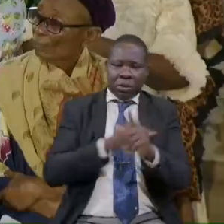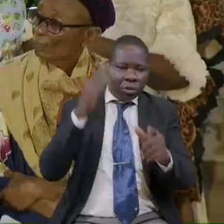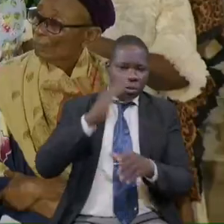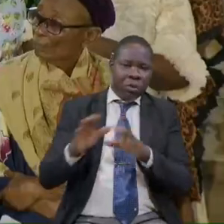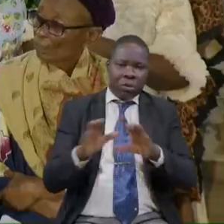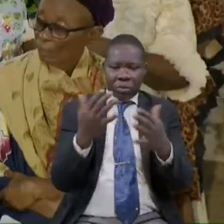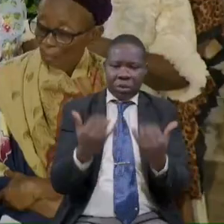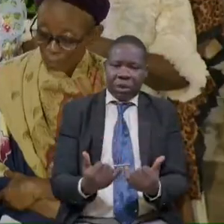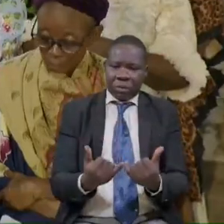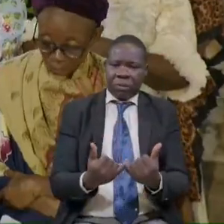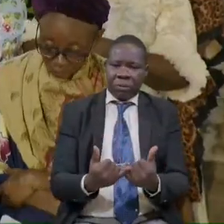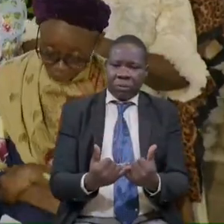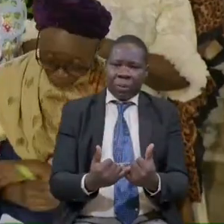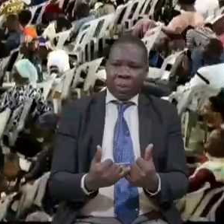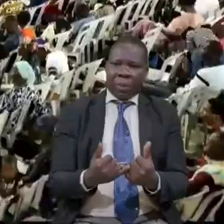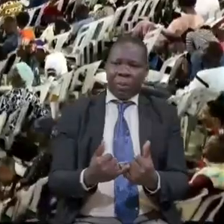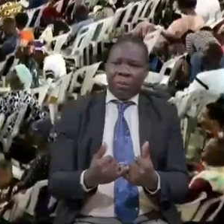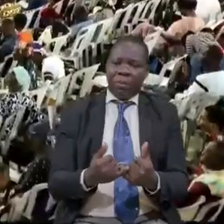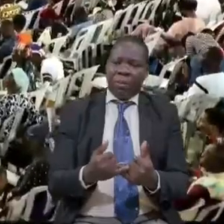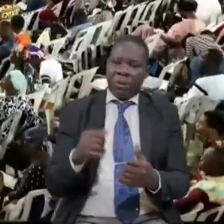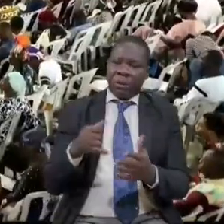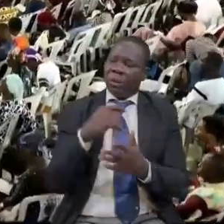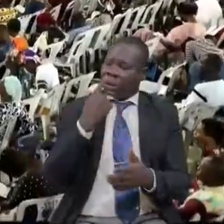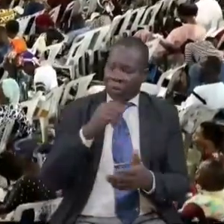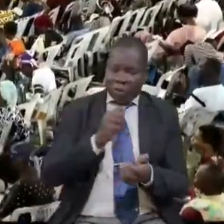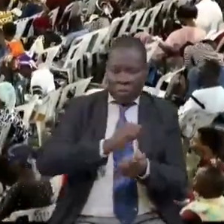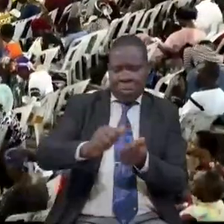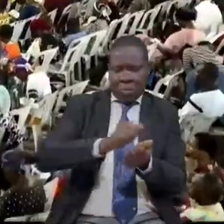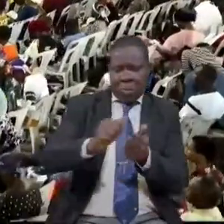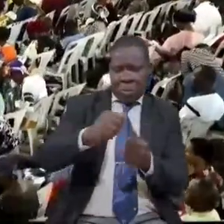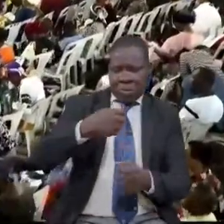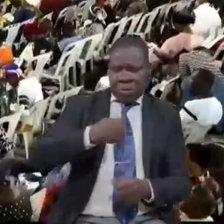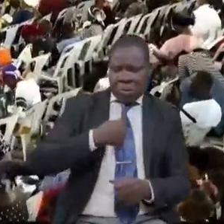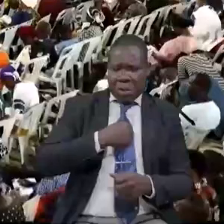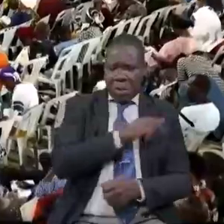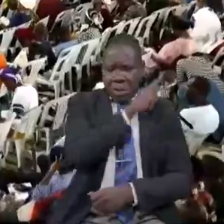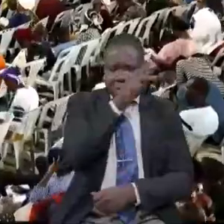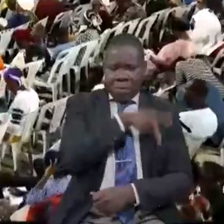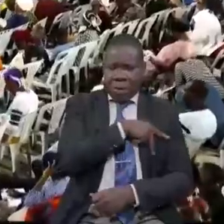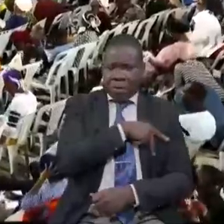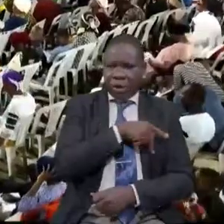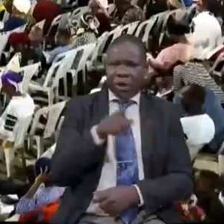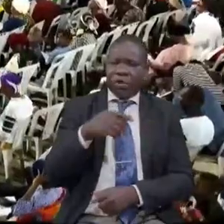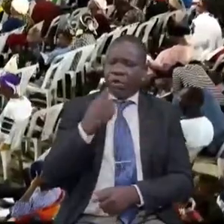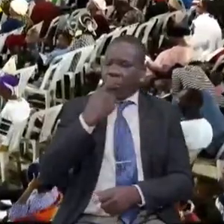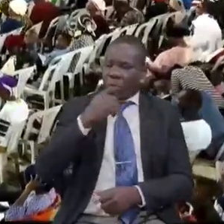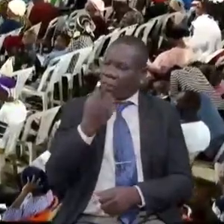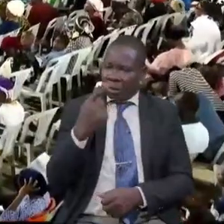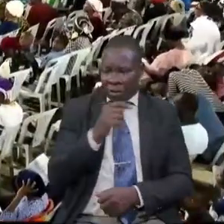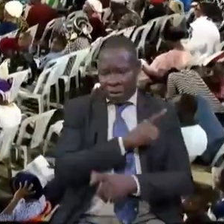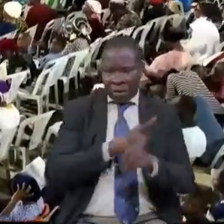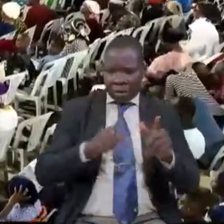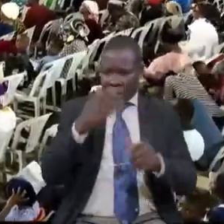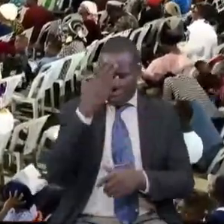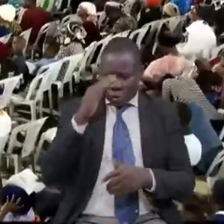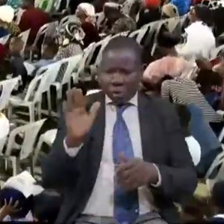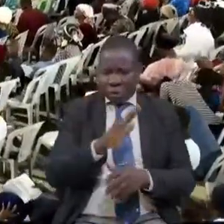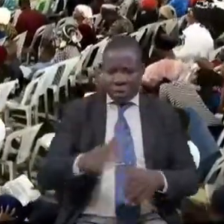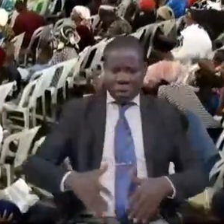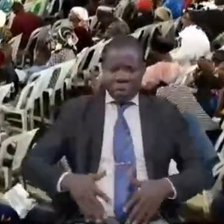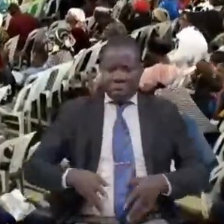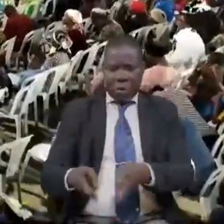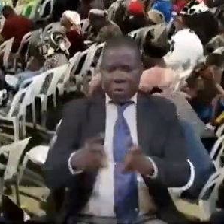dit, purifie-moi, c'est personnel. Vous devez le dire au Seigneur, vous connaissez votre cœur, alors vous connaissez votre style de